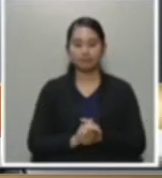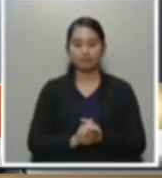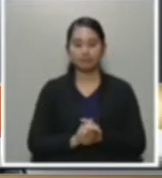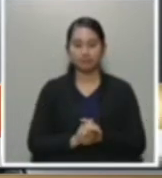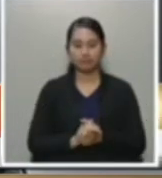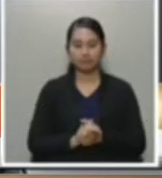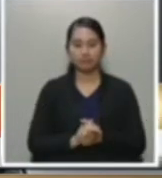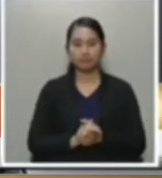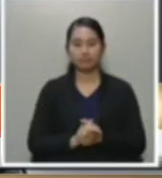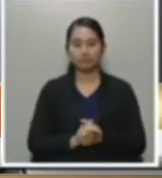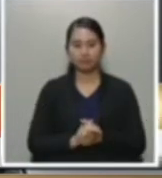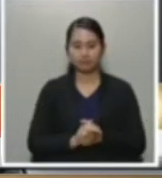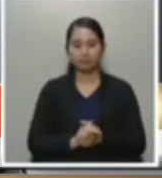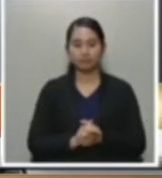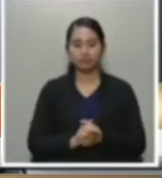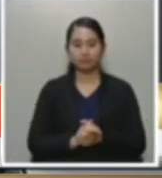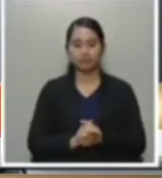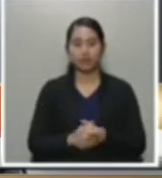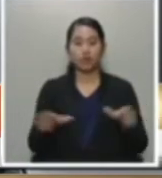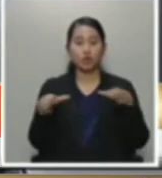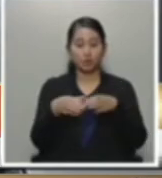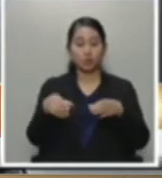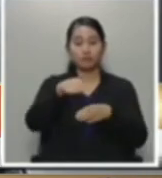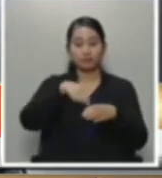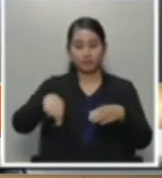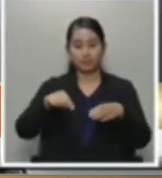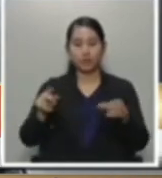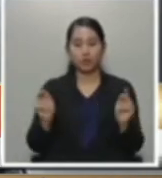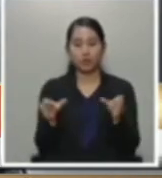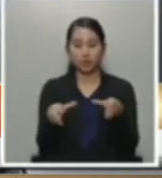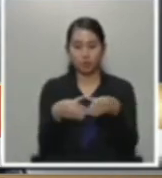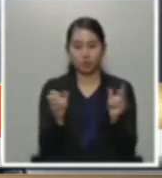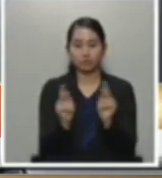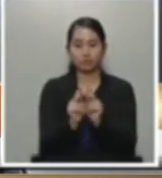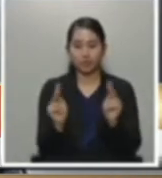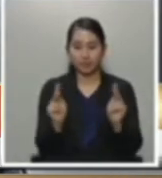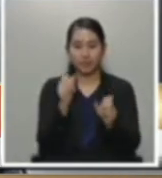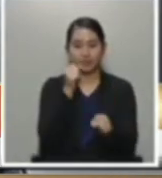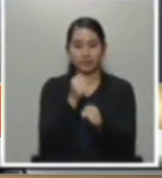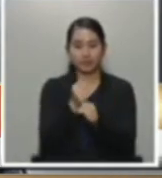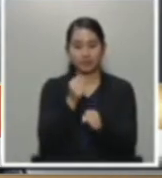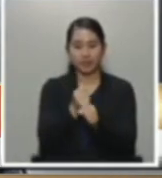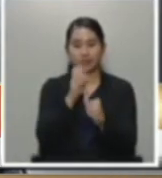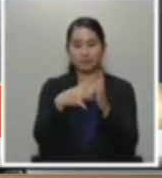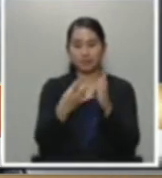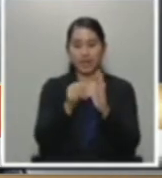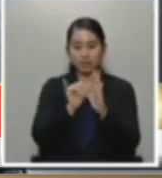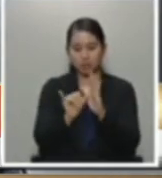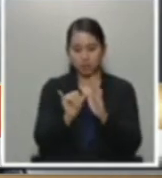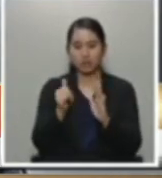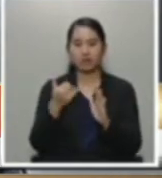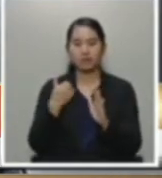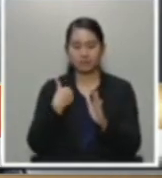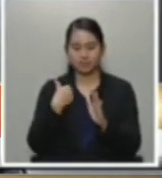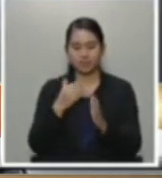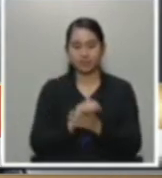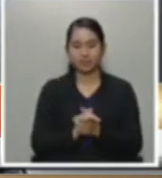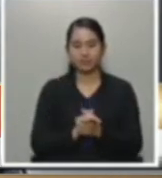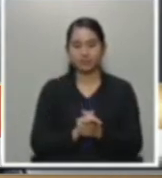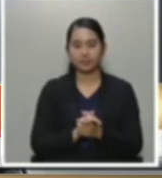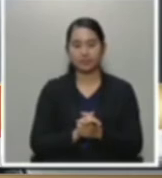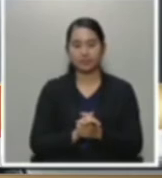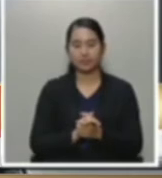แห่งชาตินะครับมีคณะกรรมการยุทธศาสตร์นะครับอยู่ภายใต้สภาพั